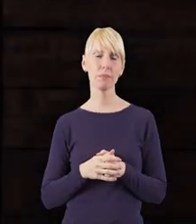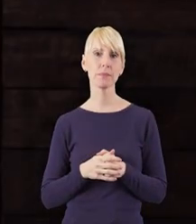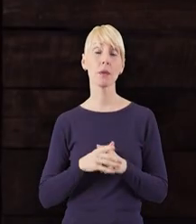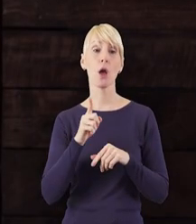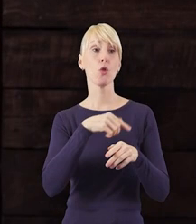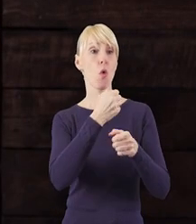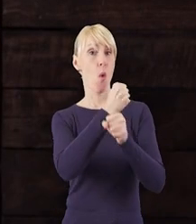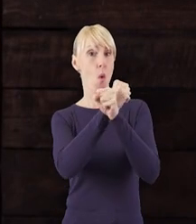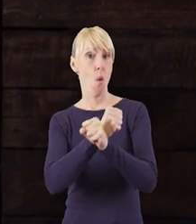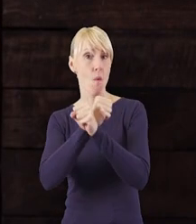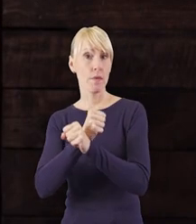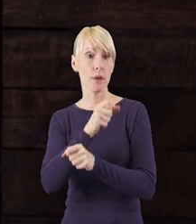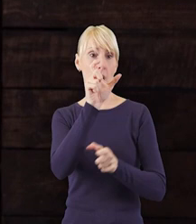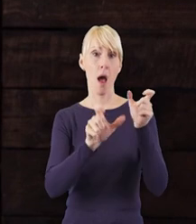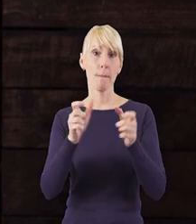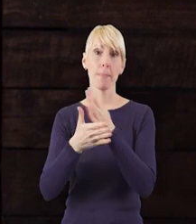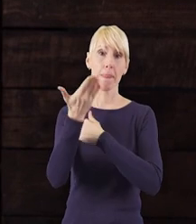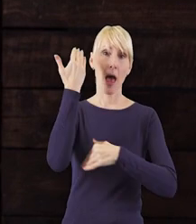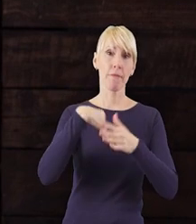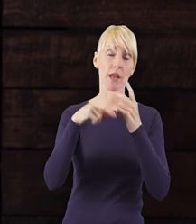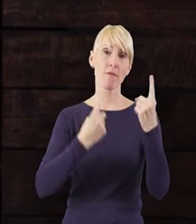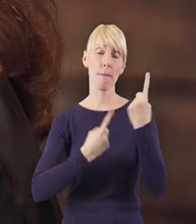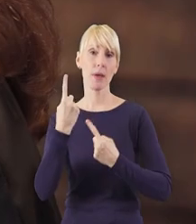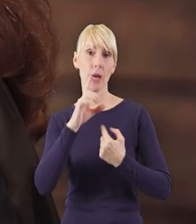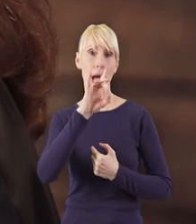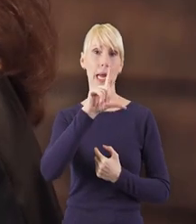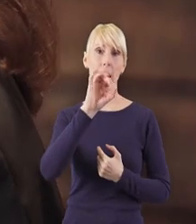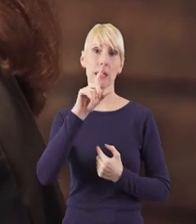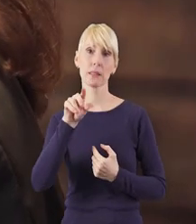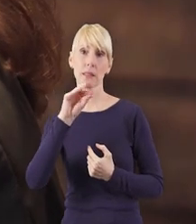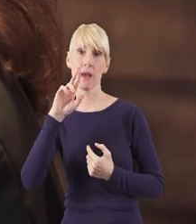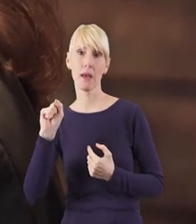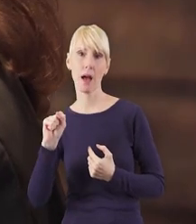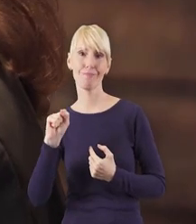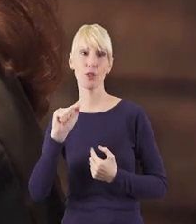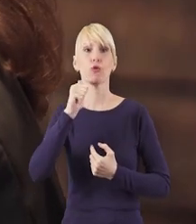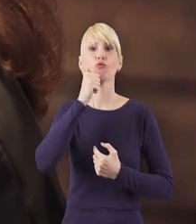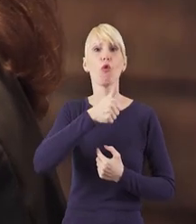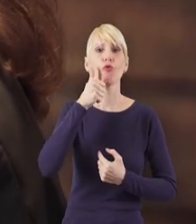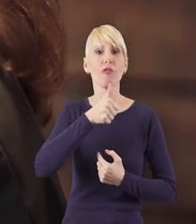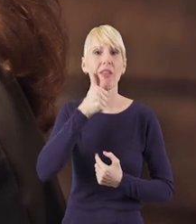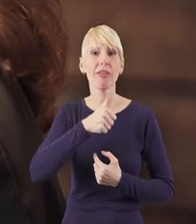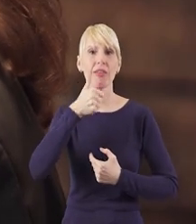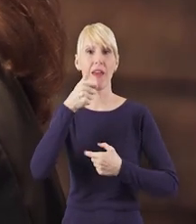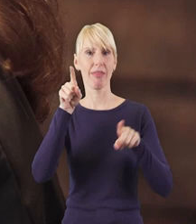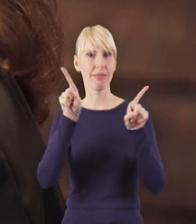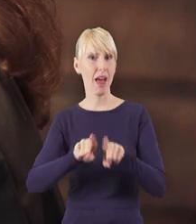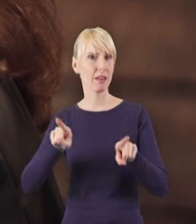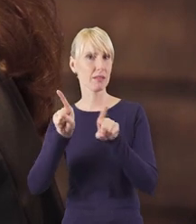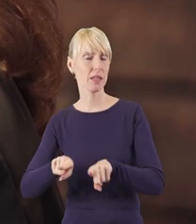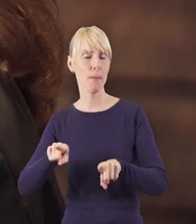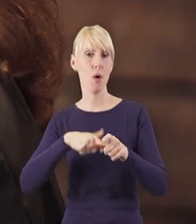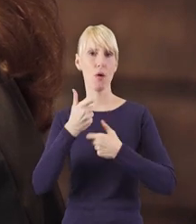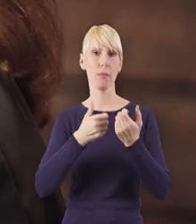Wobec więźniów zgromadzonych w byłej fabryce Glazera tę samą procedurę powtarzano niemal każdego dnia. Z rana na